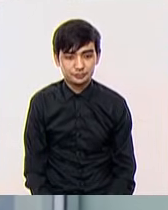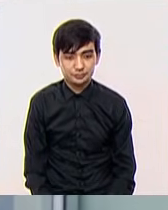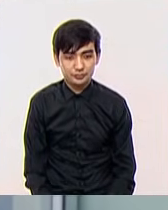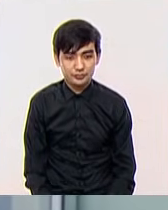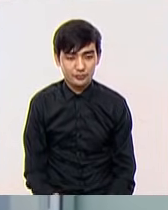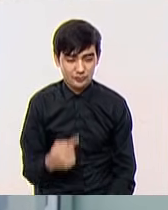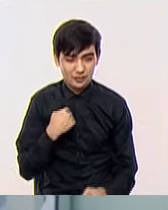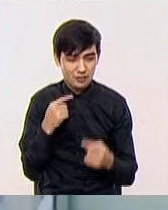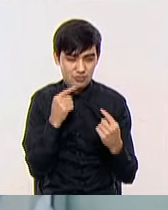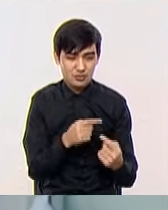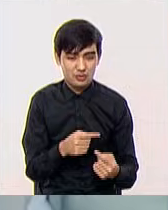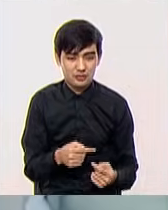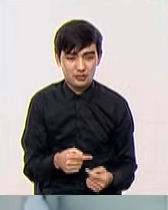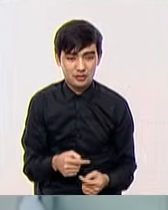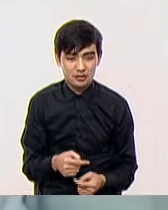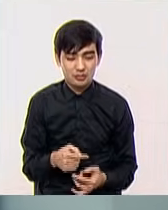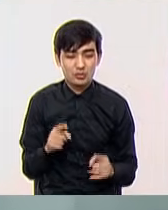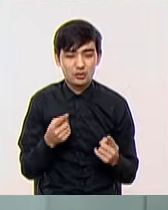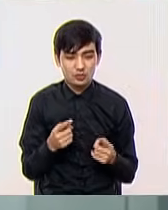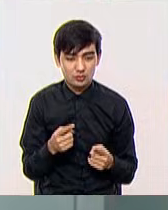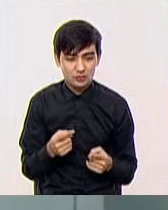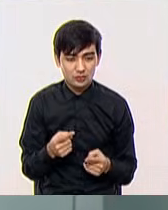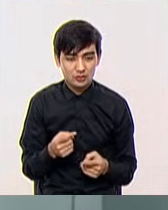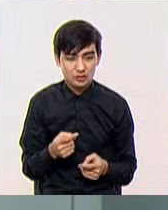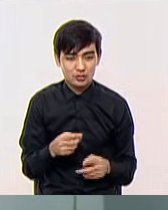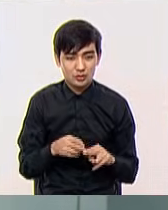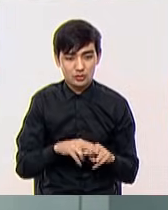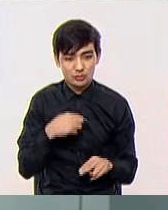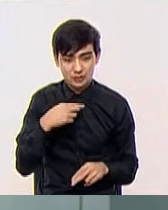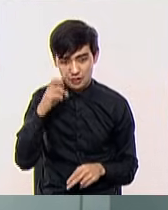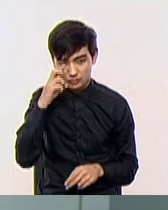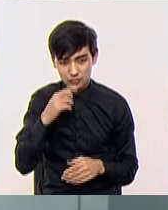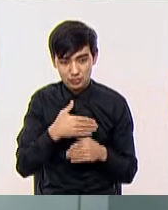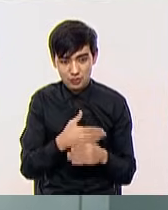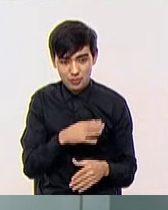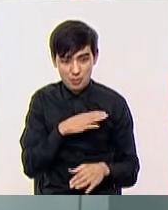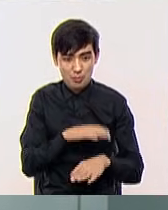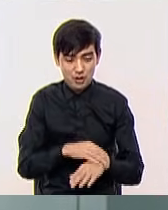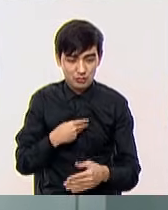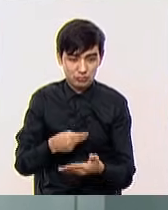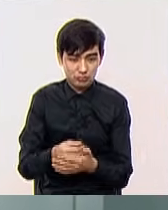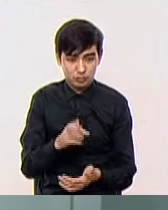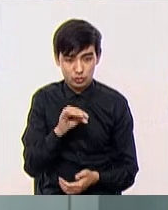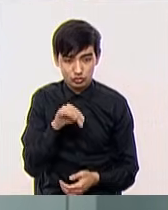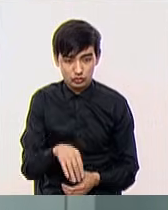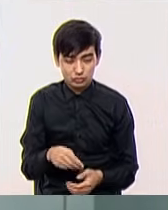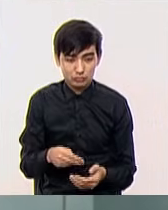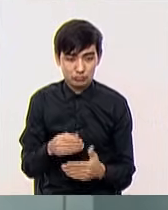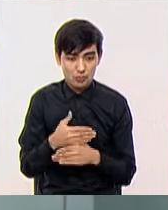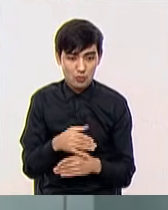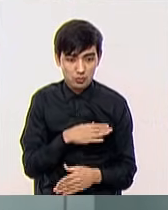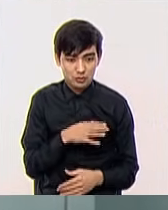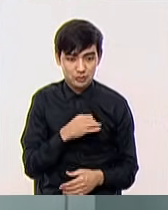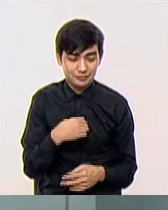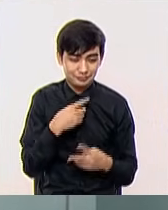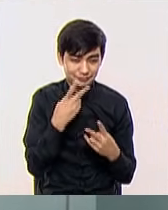Мен қарсымын. Неге дейсіз бе? Біз бюджеттен көмектесеміз ғой банктарға. Соны